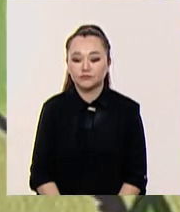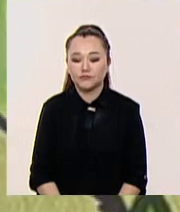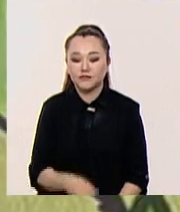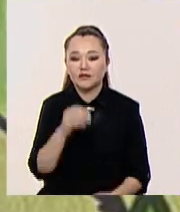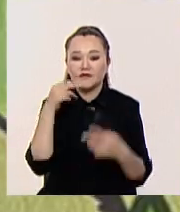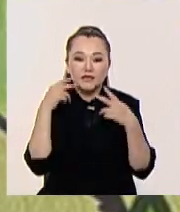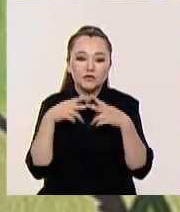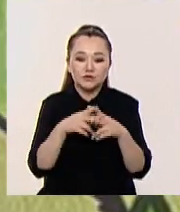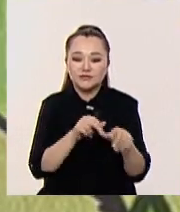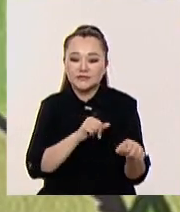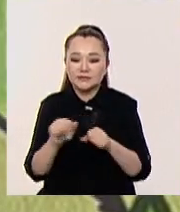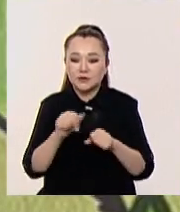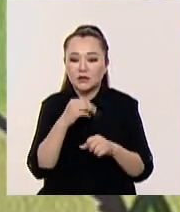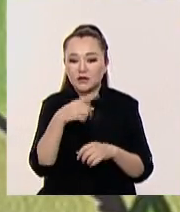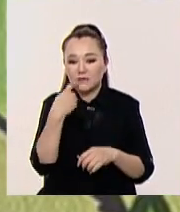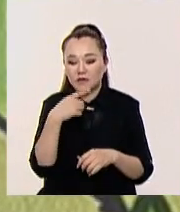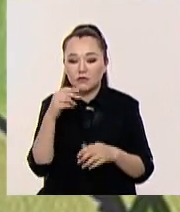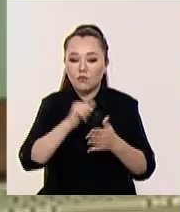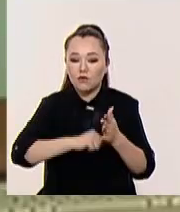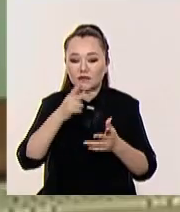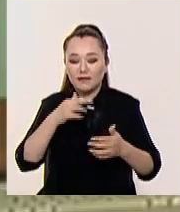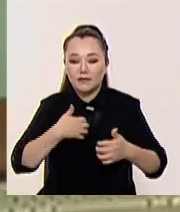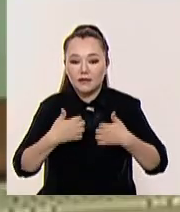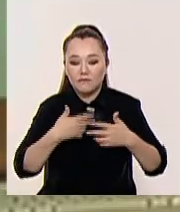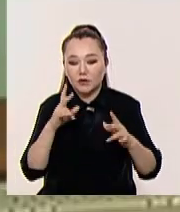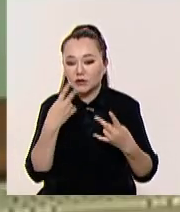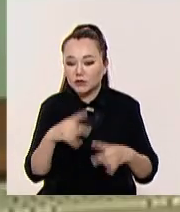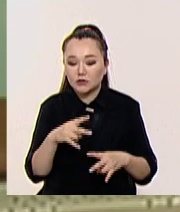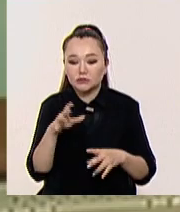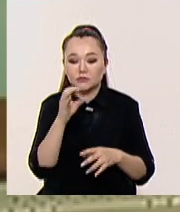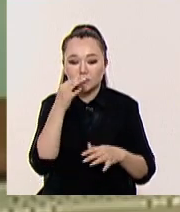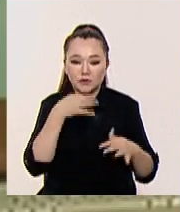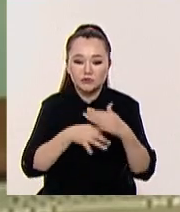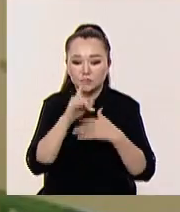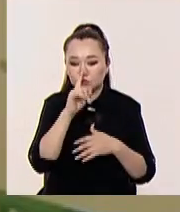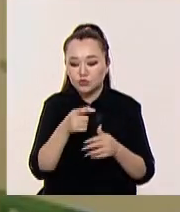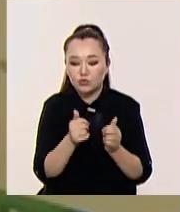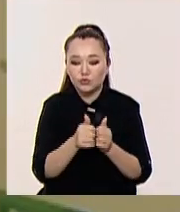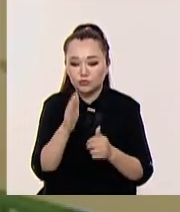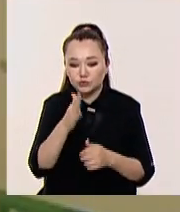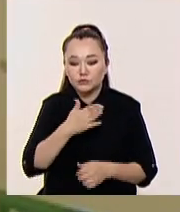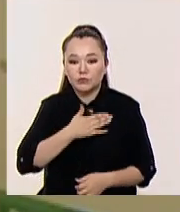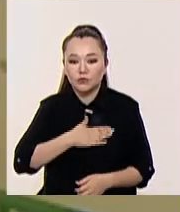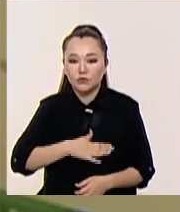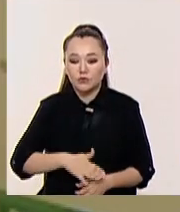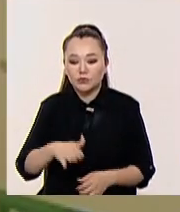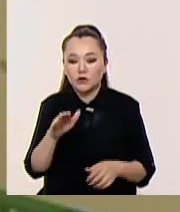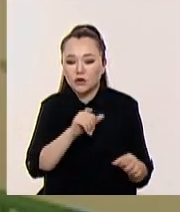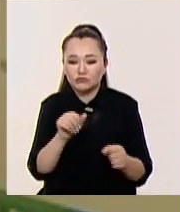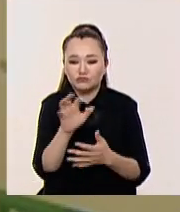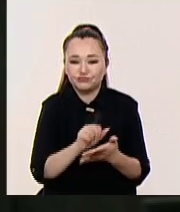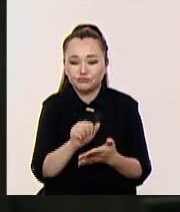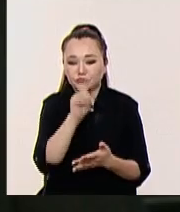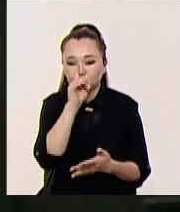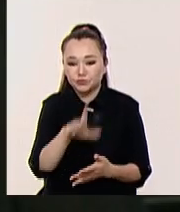В институте сейсмологии говорят, повода для тревоги нет. По их прогнозам, ближайший год для Алматы будет спокойным. Разрушительных